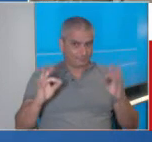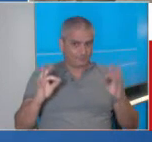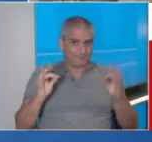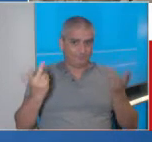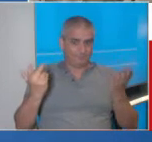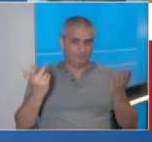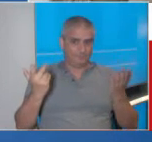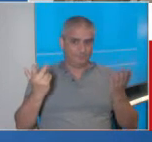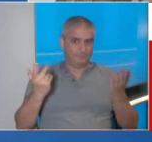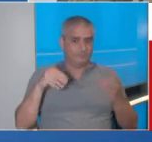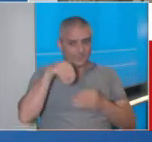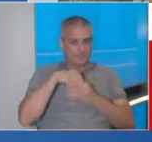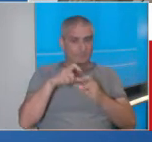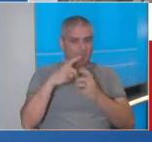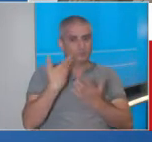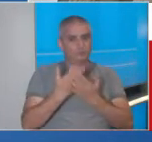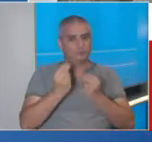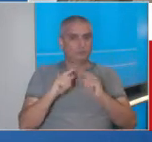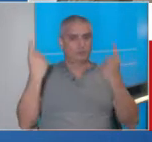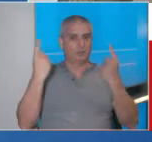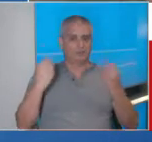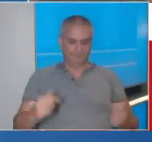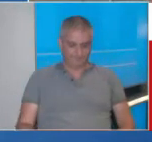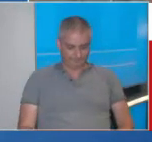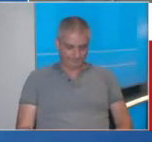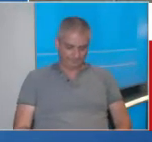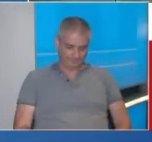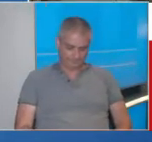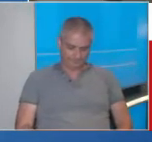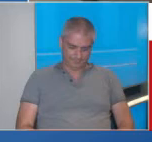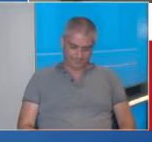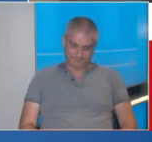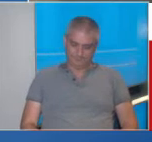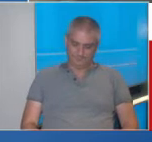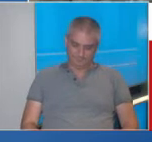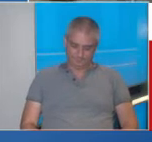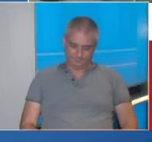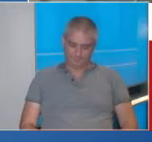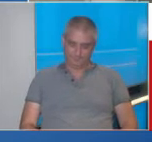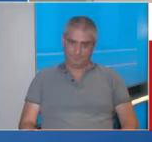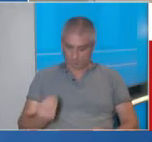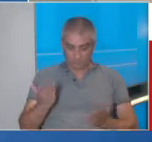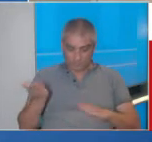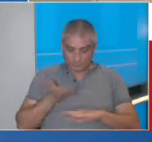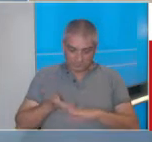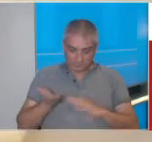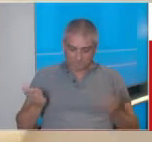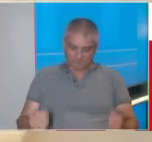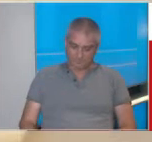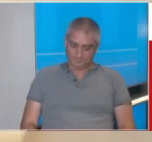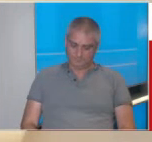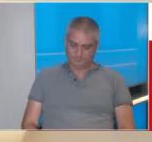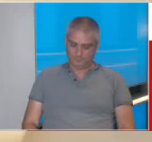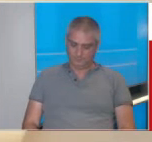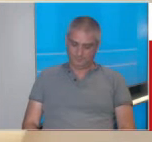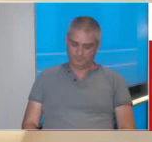להצביע למפלגות שמציעות משהו אחר. אגב, כן. שמישהו שם את זה היום במרכז המפה, עדיין לא. אגב, ממש